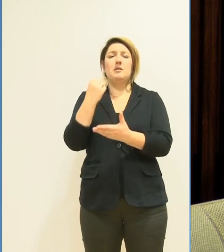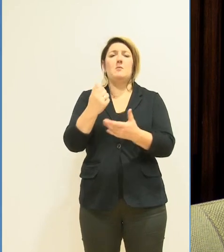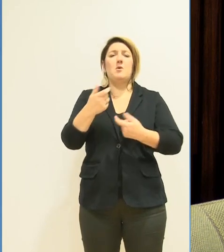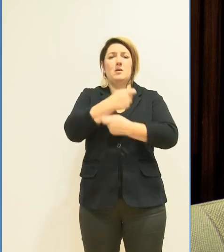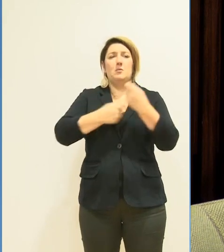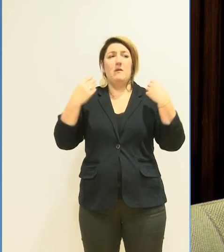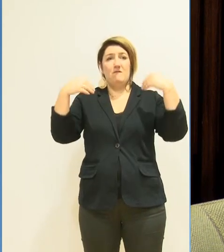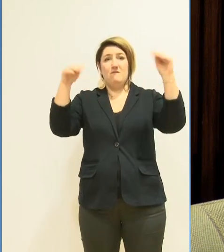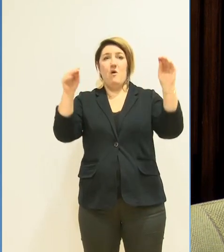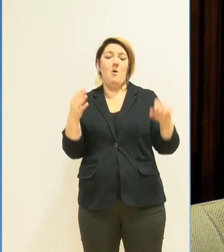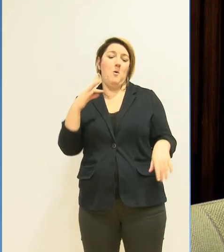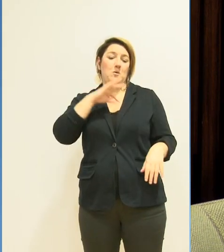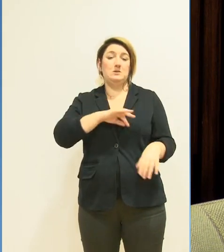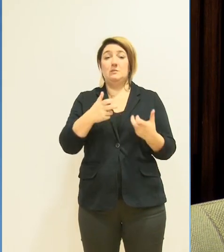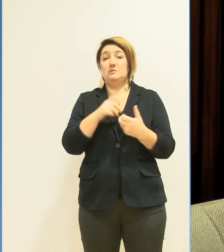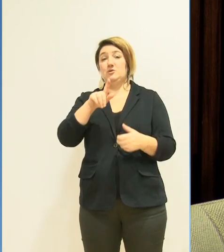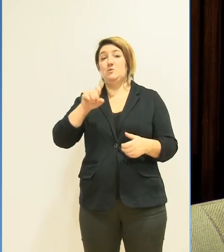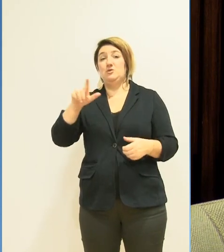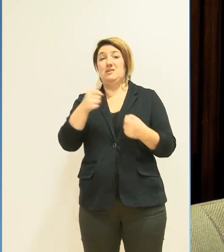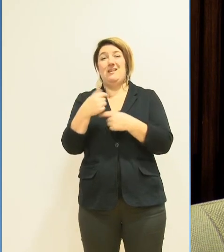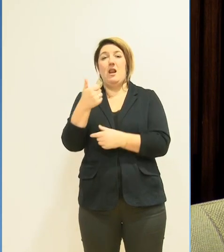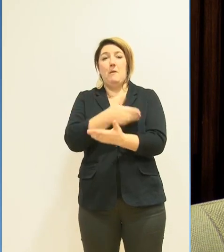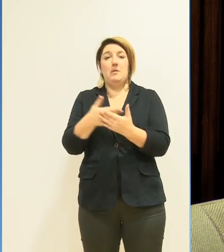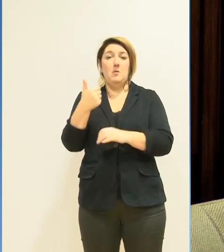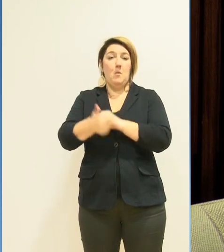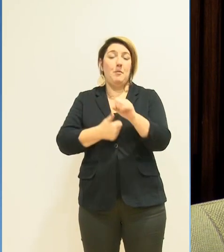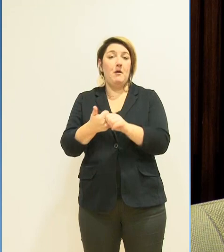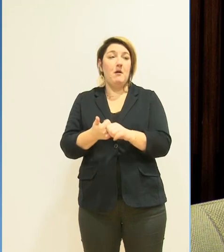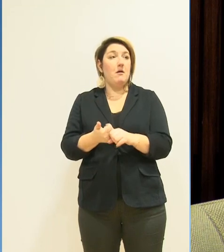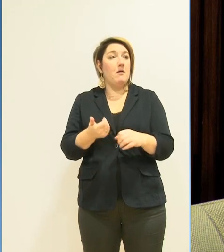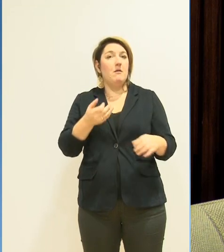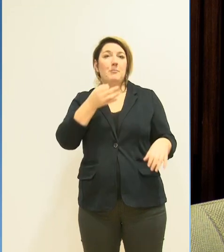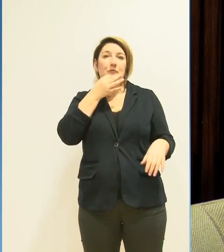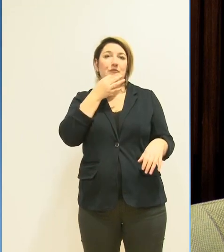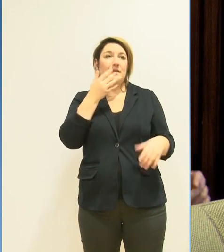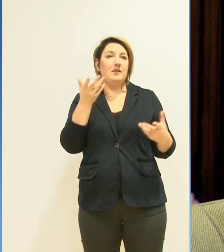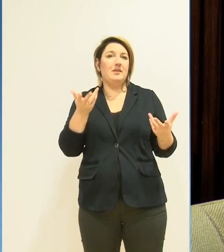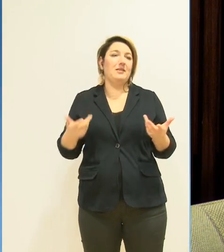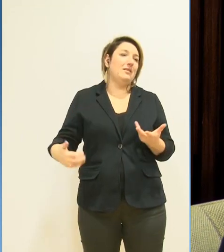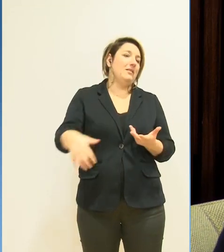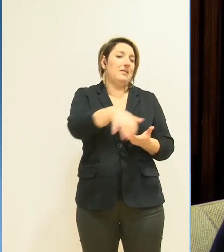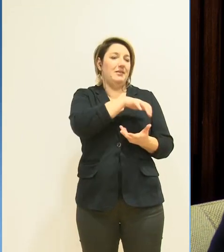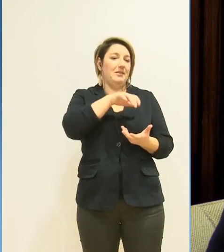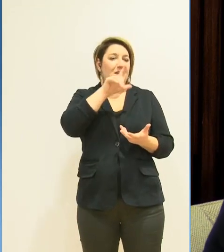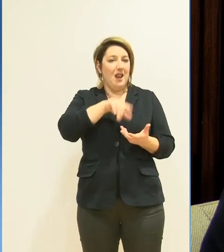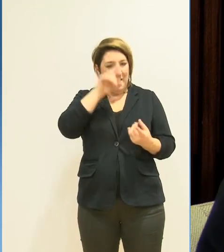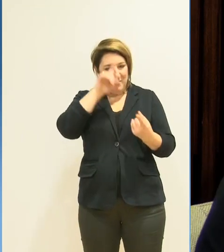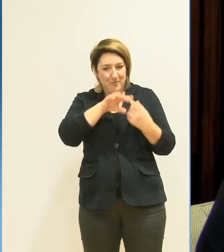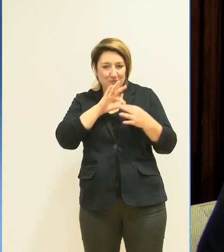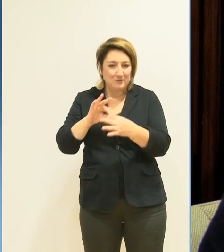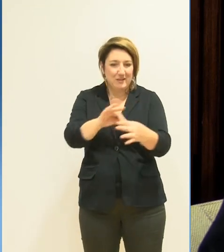pour rappel ge gc 1 million par an pour nous présenter un budget qui soit à l'heure de la solidarité